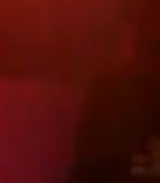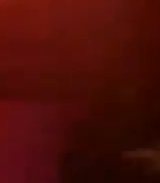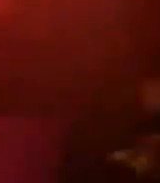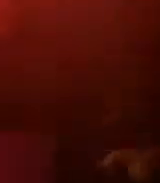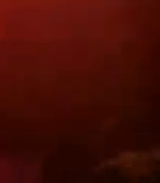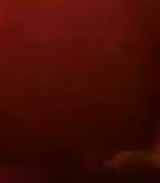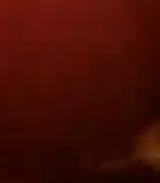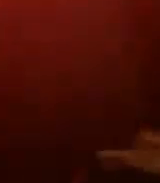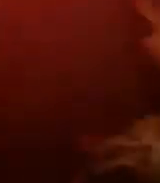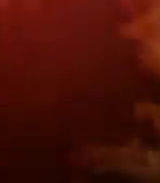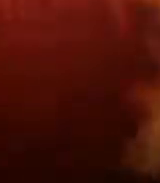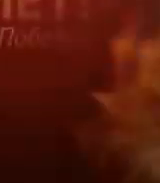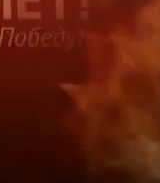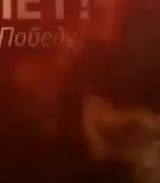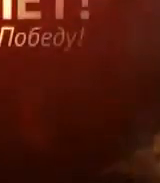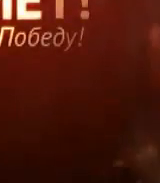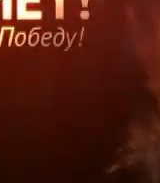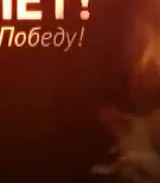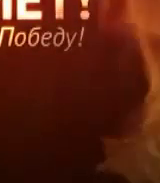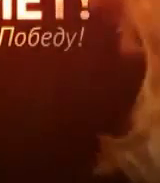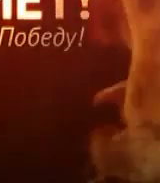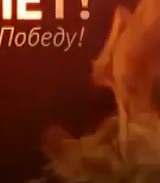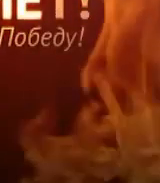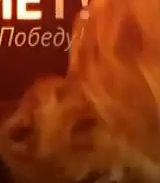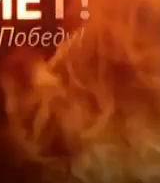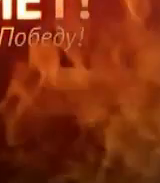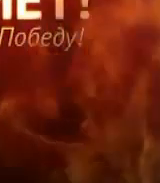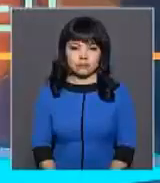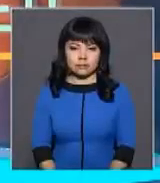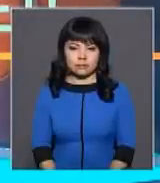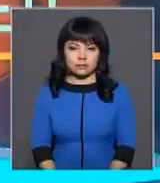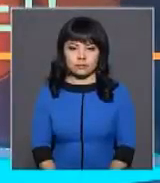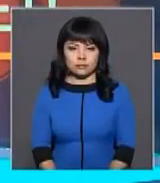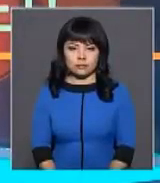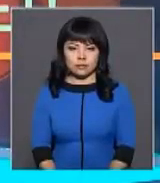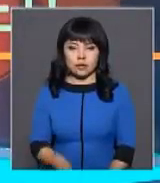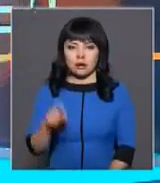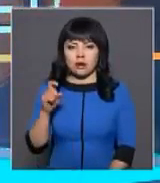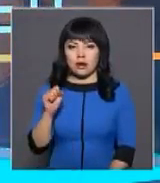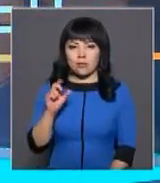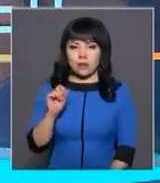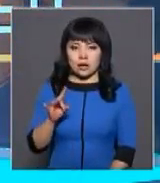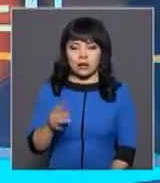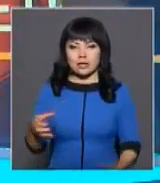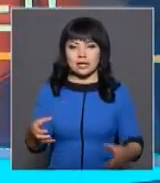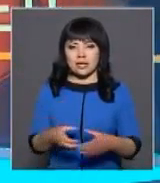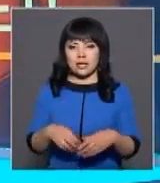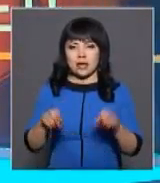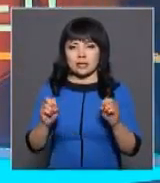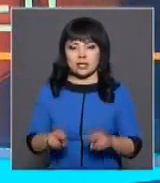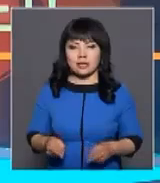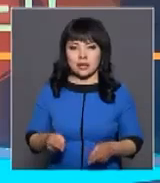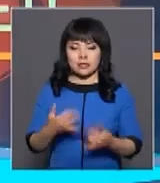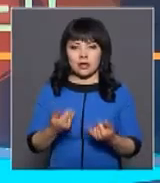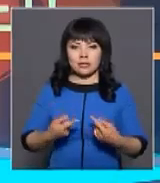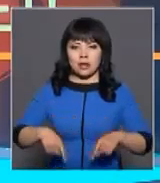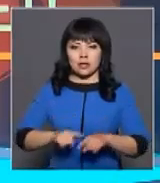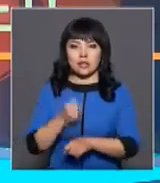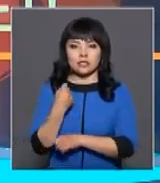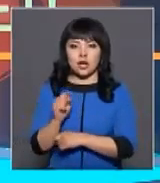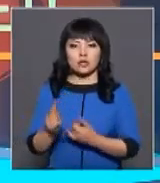Yeah. Хабар агенттігінің женіске құрмет шарасы